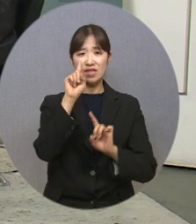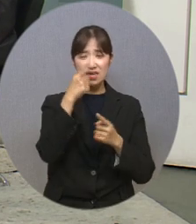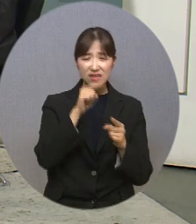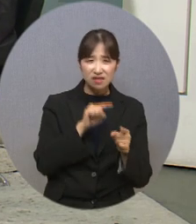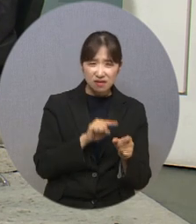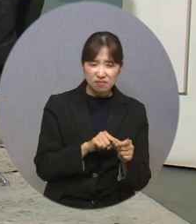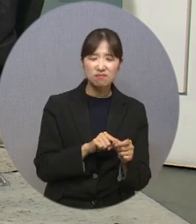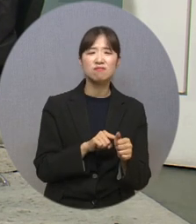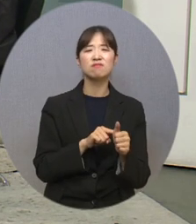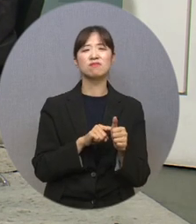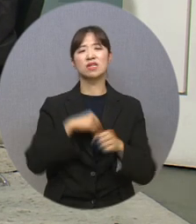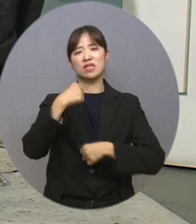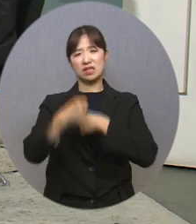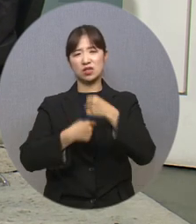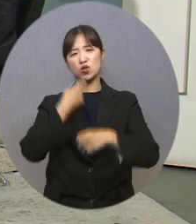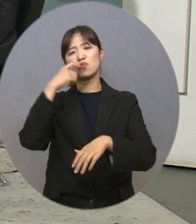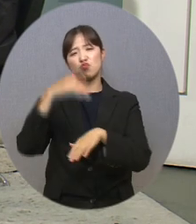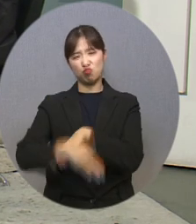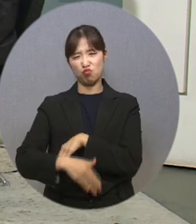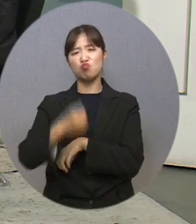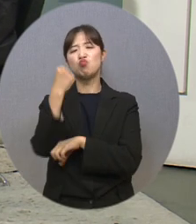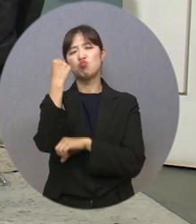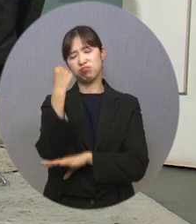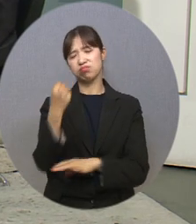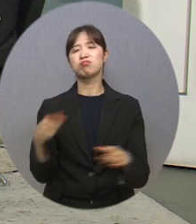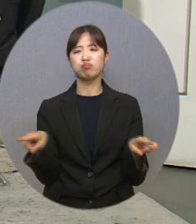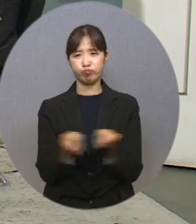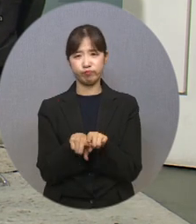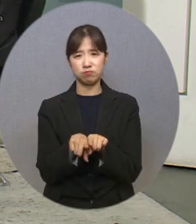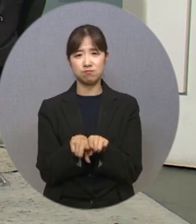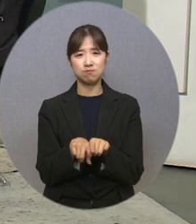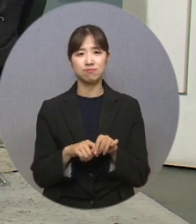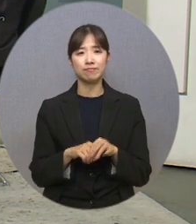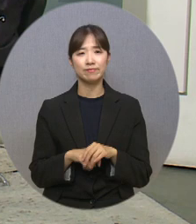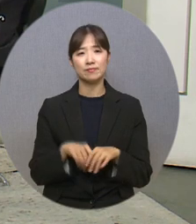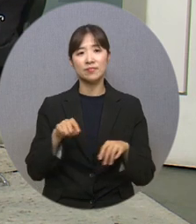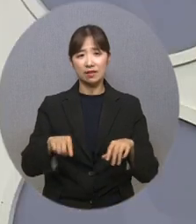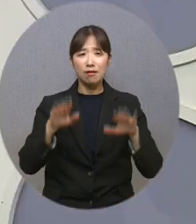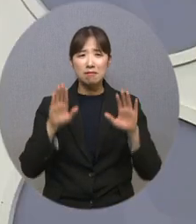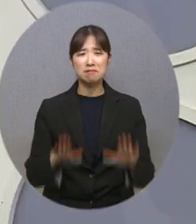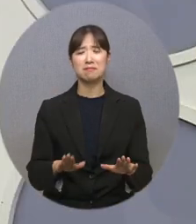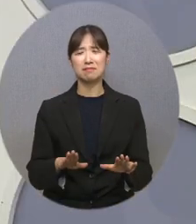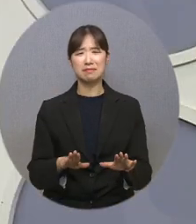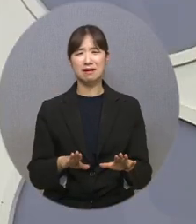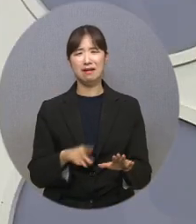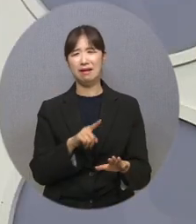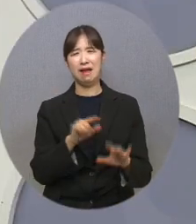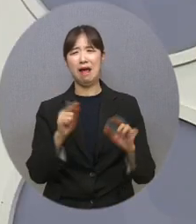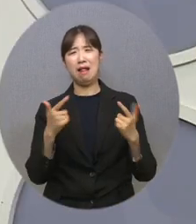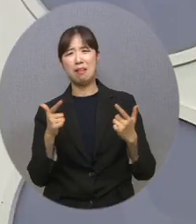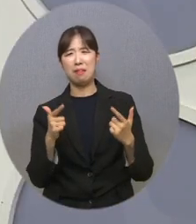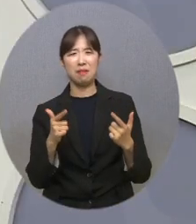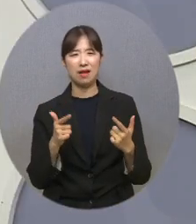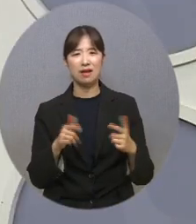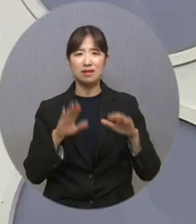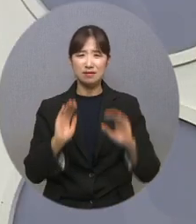뿌리, 자유민주주의 뿌리 하면 이승만이란 말이에요. 그걸 지금 부정을 하고